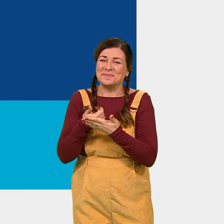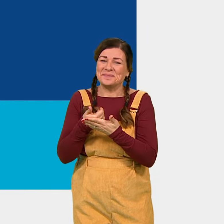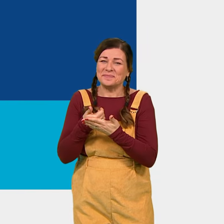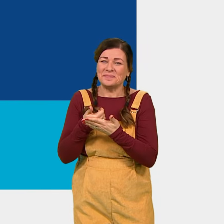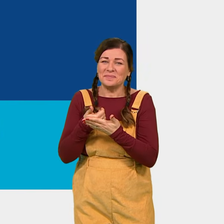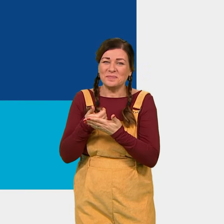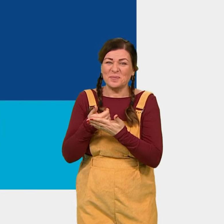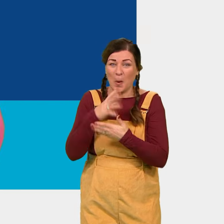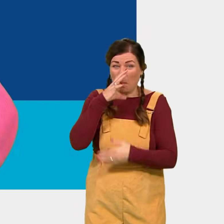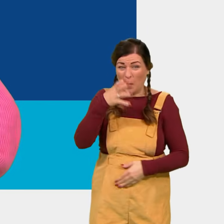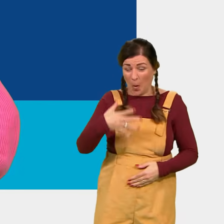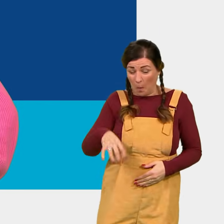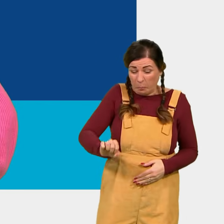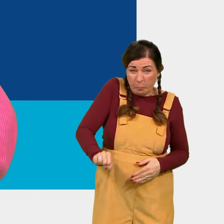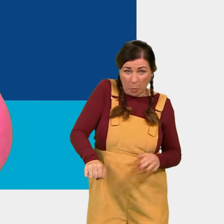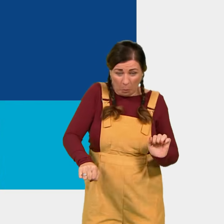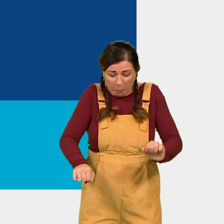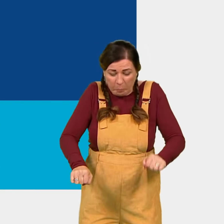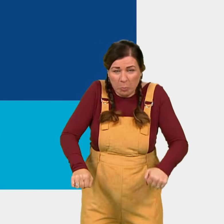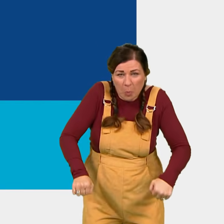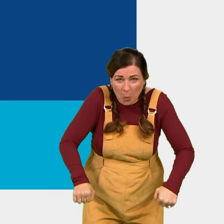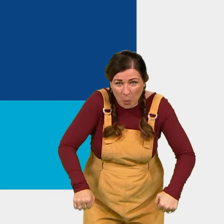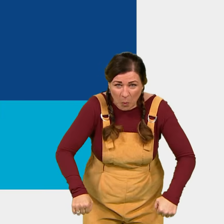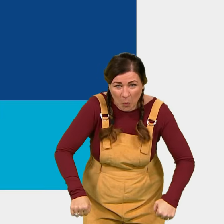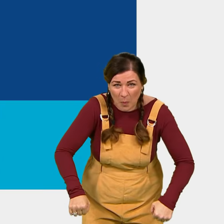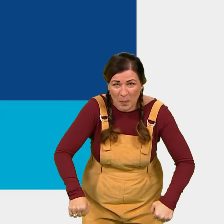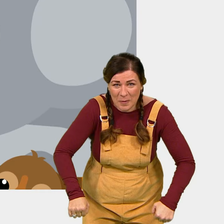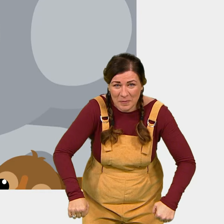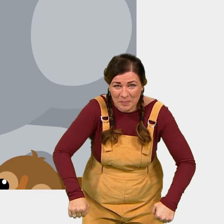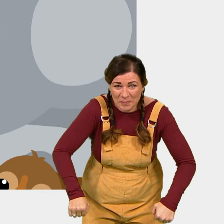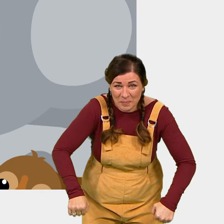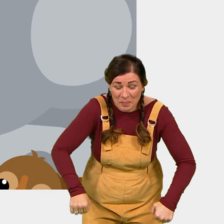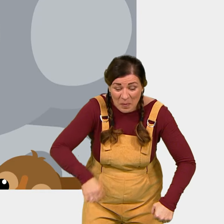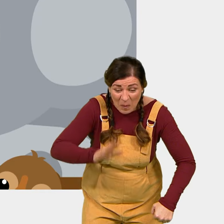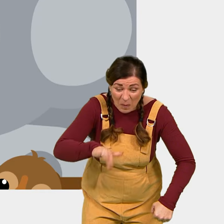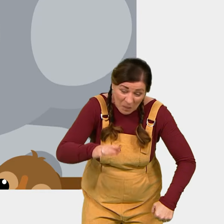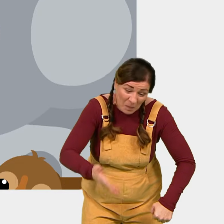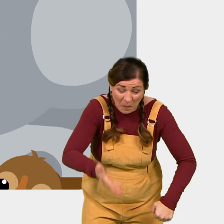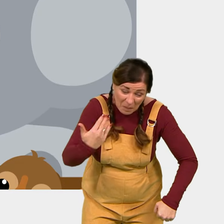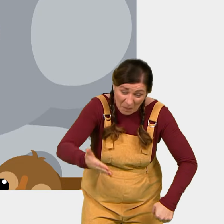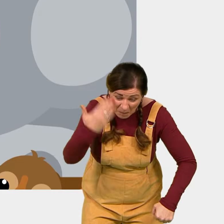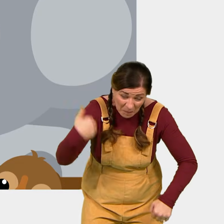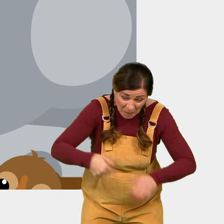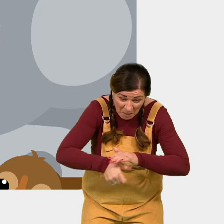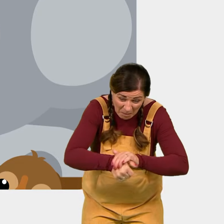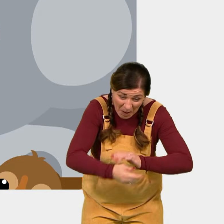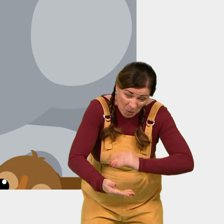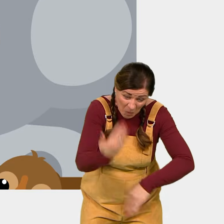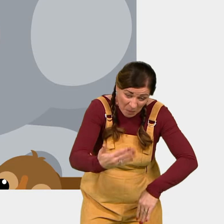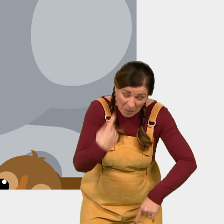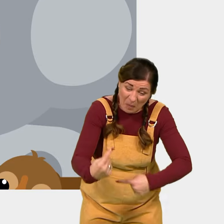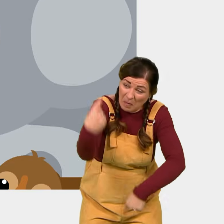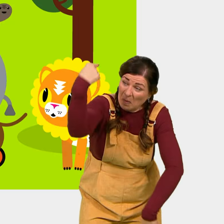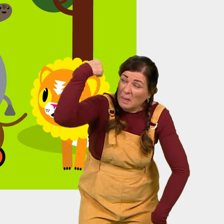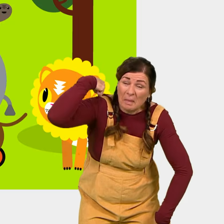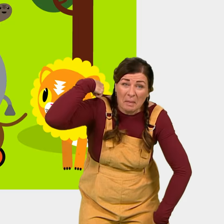Plygodd plwmp i lawr ar ei goesau blaen o flaen yn becw. Neidia ar fy nghefn i, meddai'n